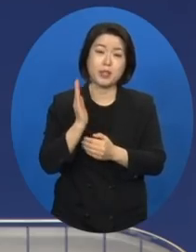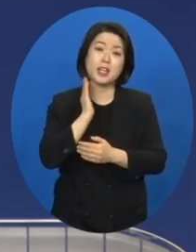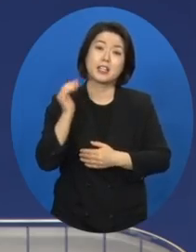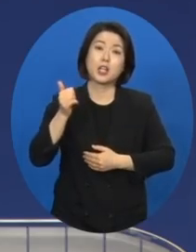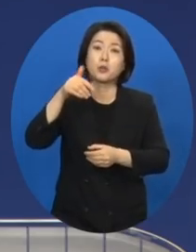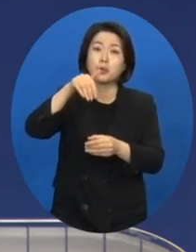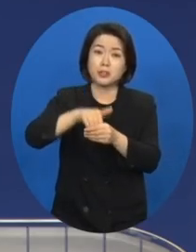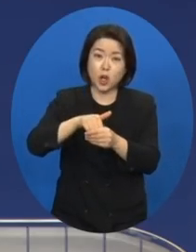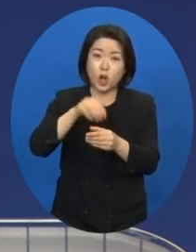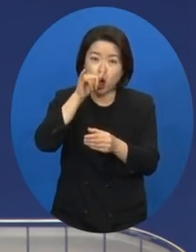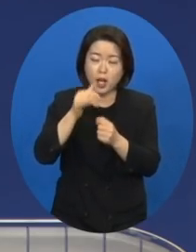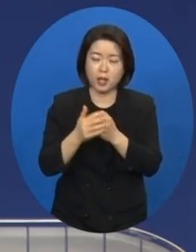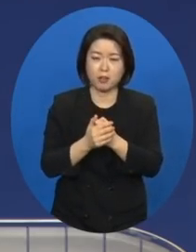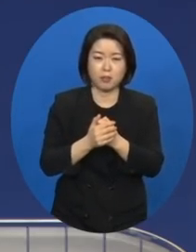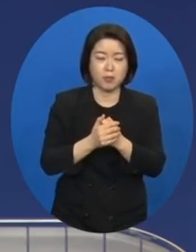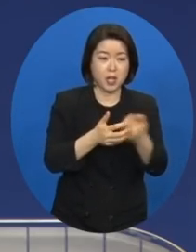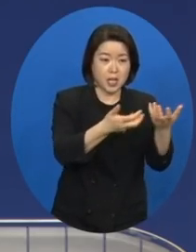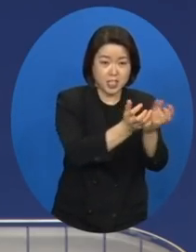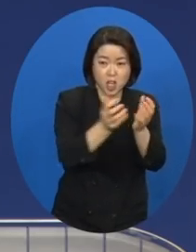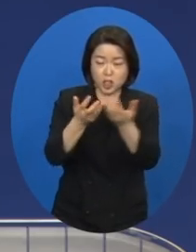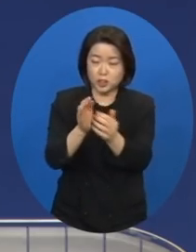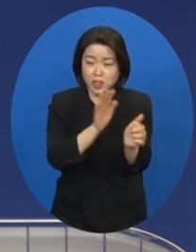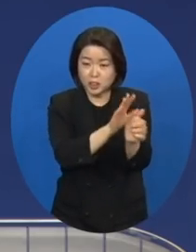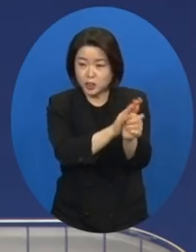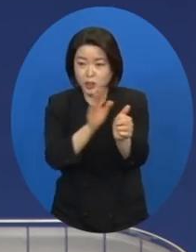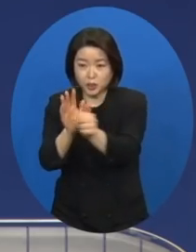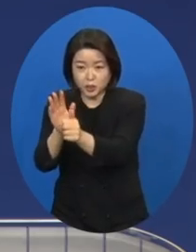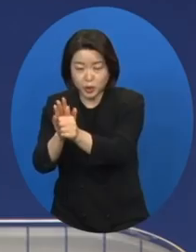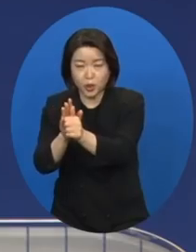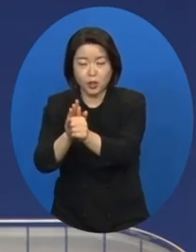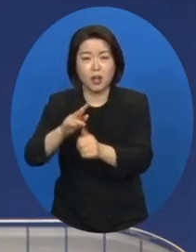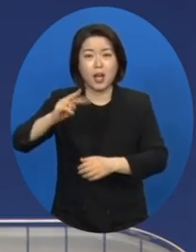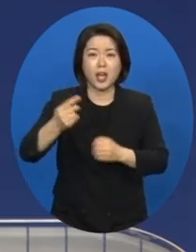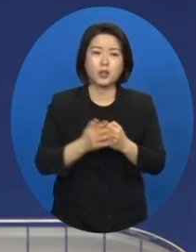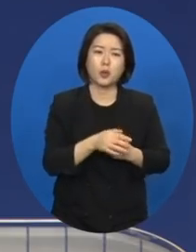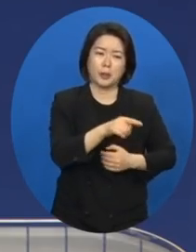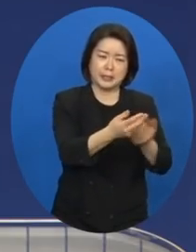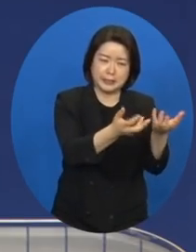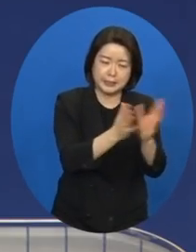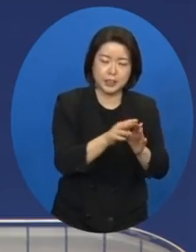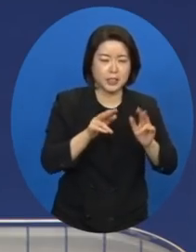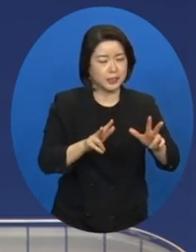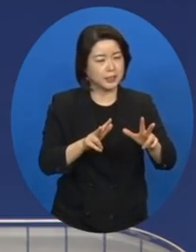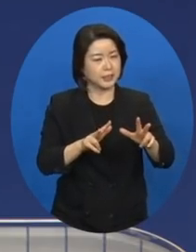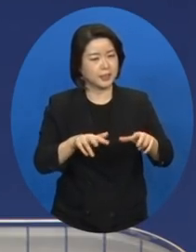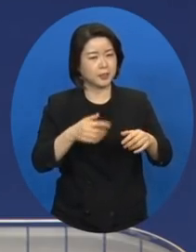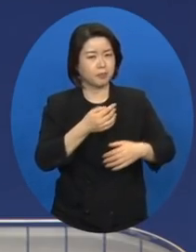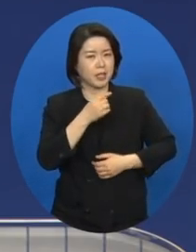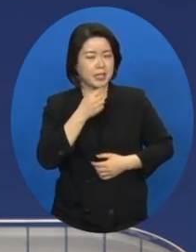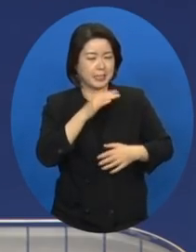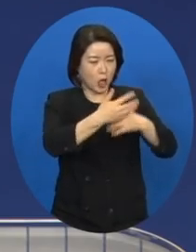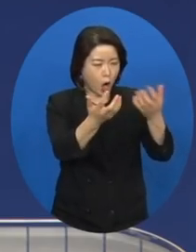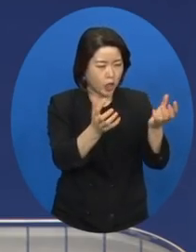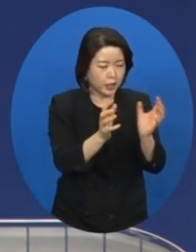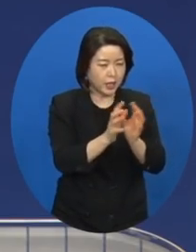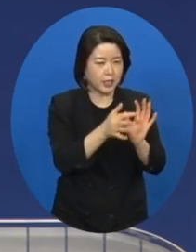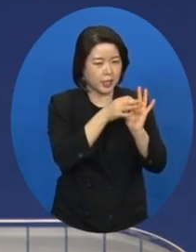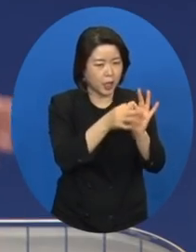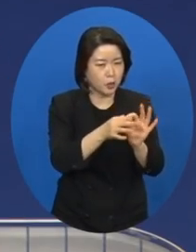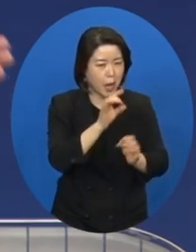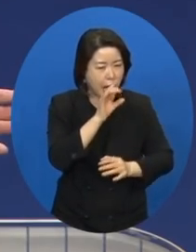지지하시든 간에 다 두려움이 있는 거 아시죠? 이쪽에서는요, 현 정권이 유지되지 못하면 어떡하지? 라는 두려움이